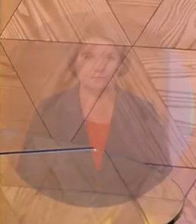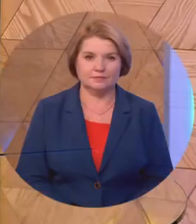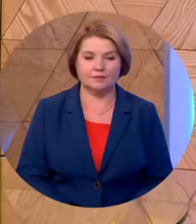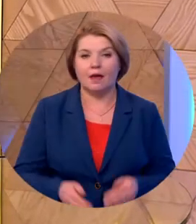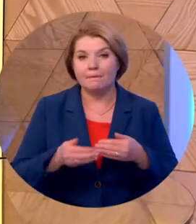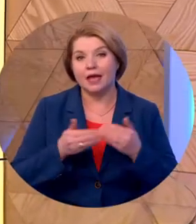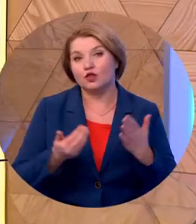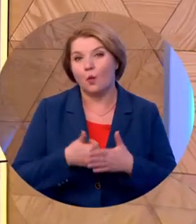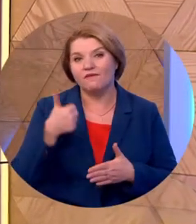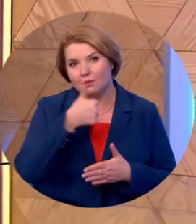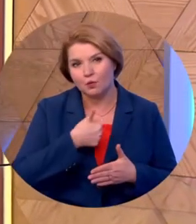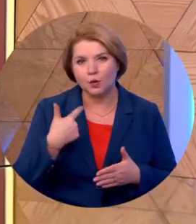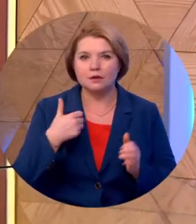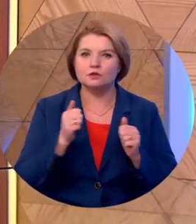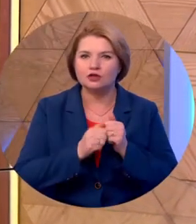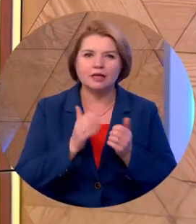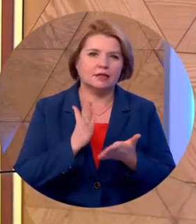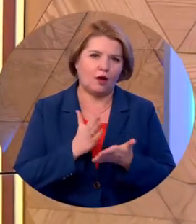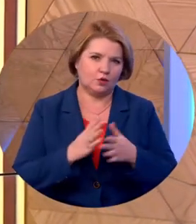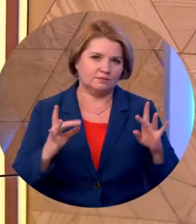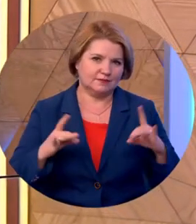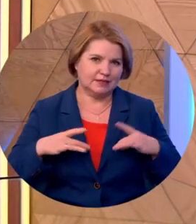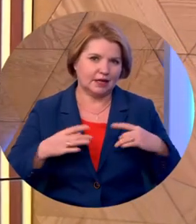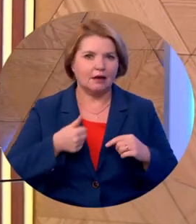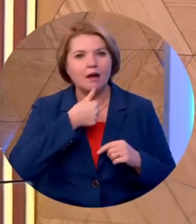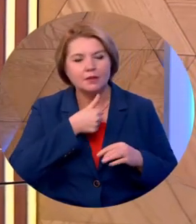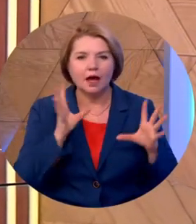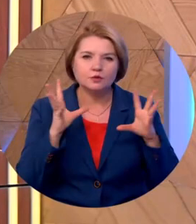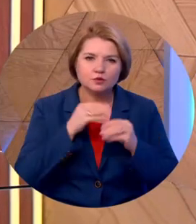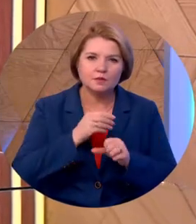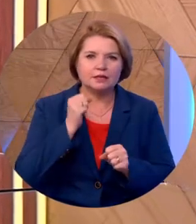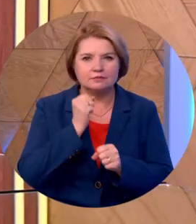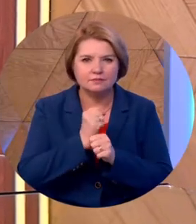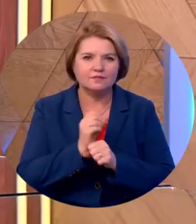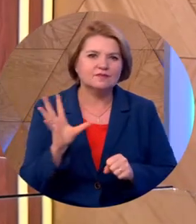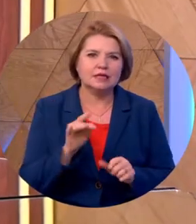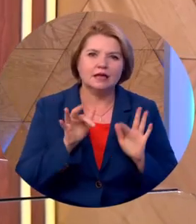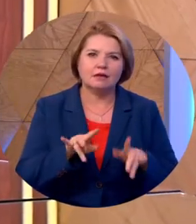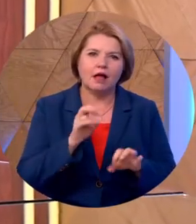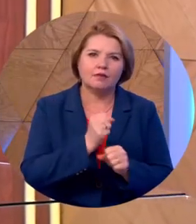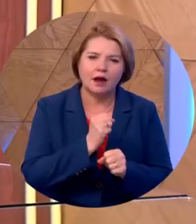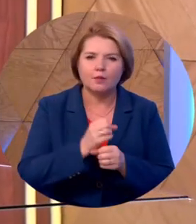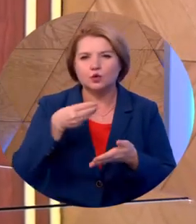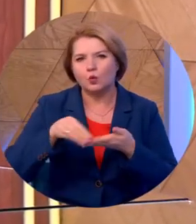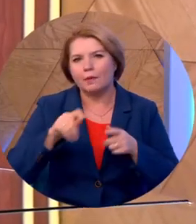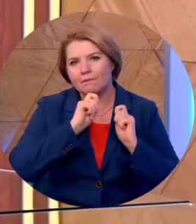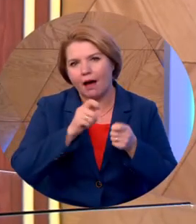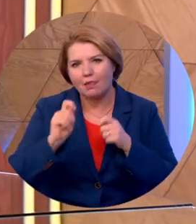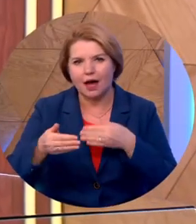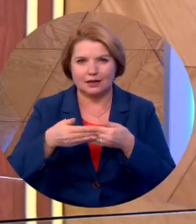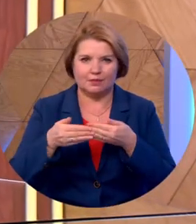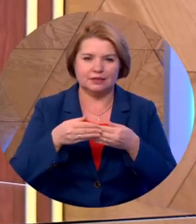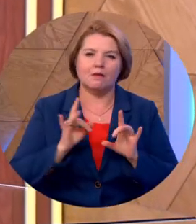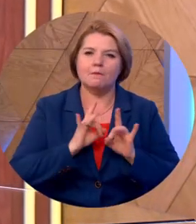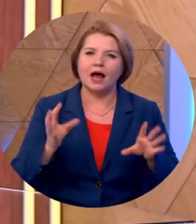Перед Новым годом мы зачастую находимся в стрессе пытаемся успеть закончить все дела на работе купить подарки близким составить праздничное